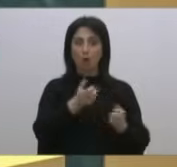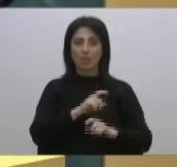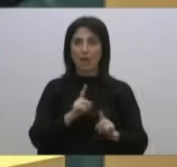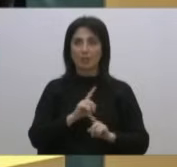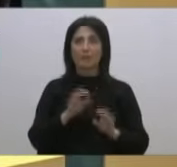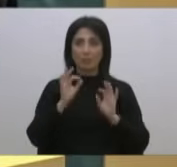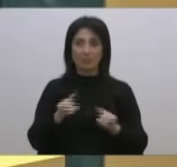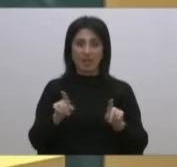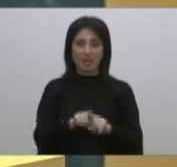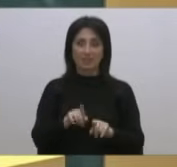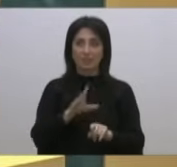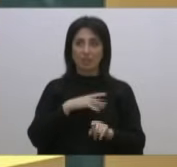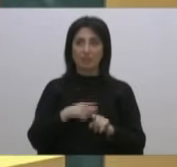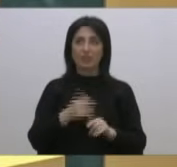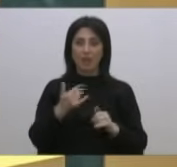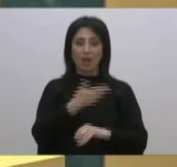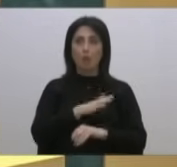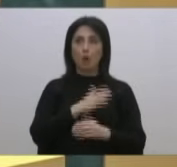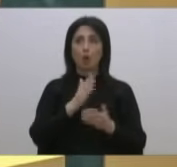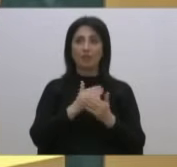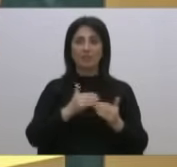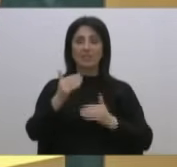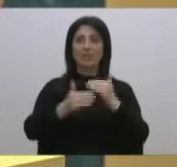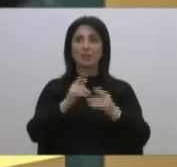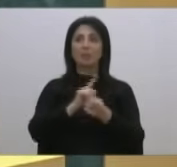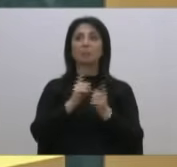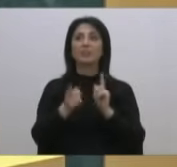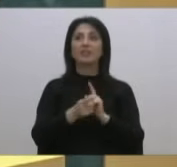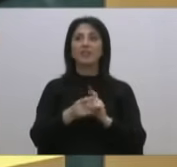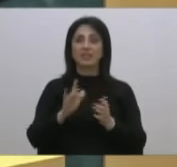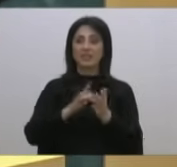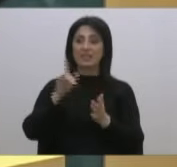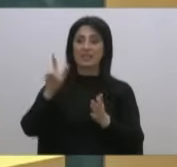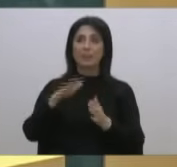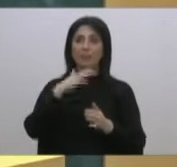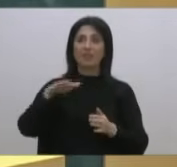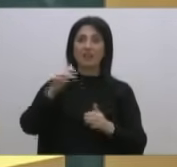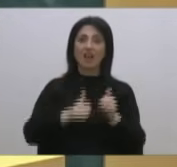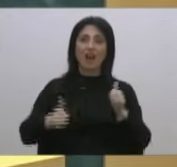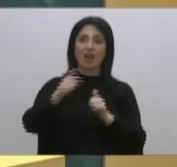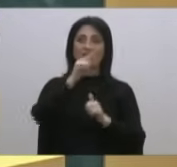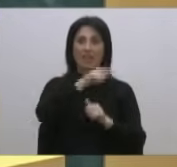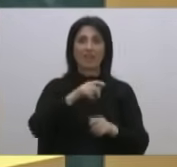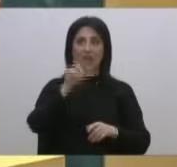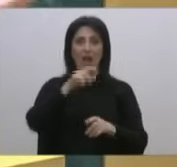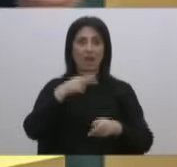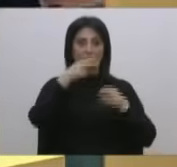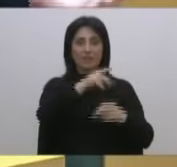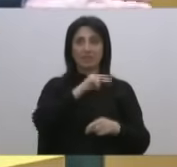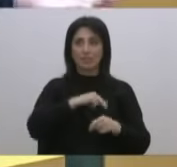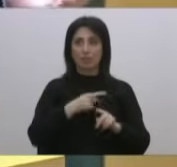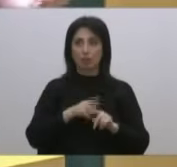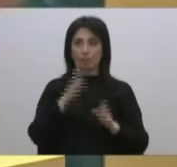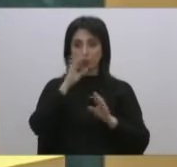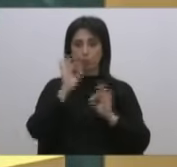პოლონეთი. მართლა ასეთი ის იყო. ეხლა პოლონეთი ელი წამყვანი ხო არა პირიქით საბერძნეთს და ბევრ ქვეყანას გადაუსრული იქ მიდია ხალხის სამუშაოდ.